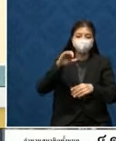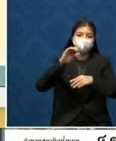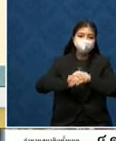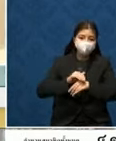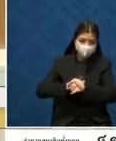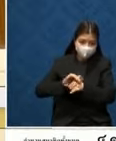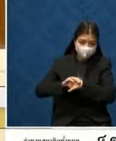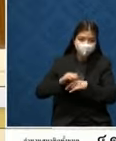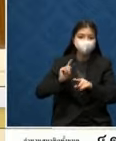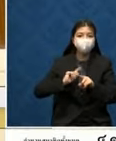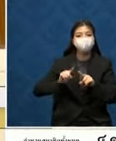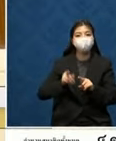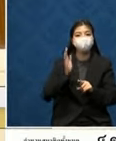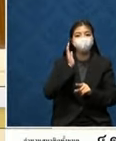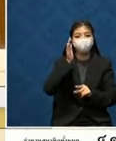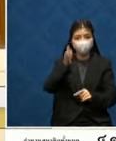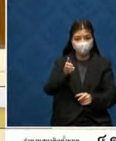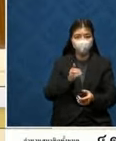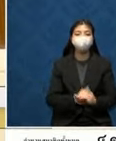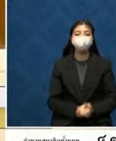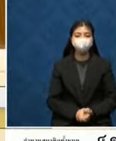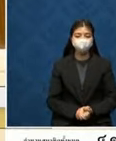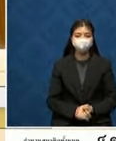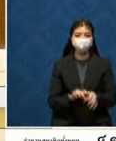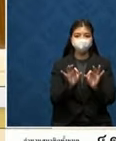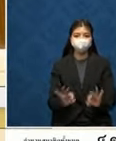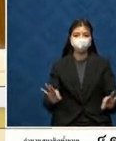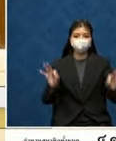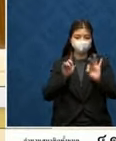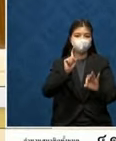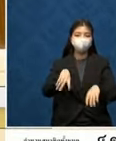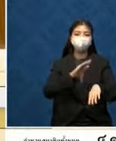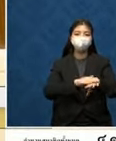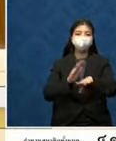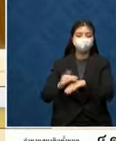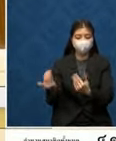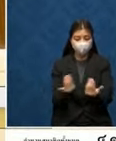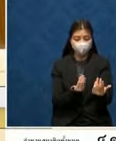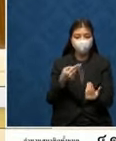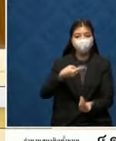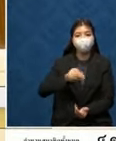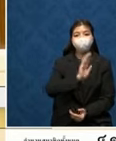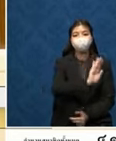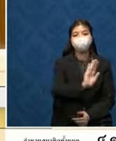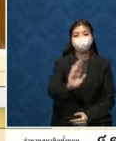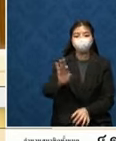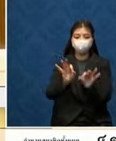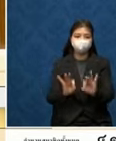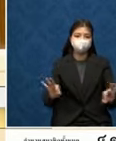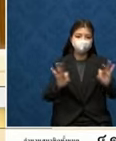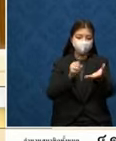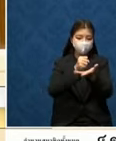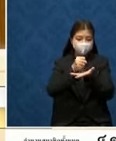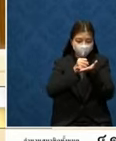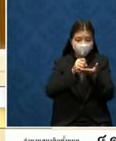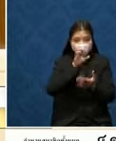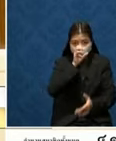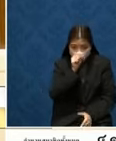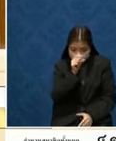คดีต่อๆไปเรื่อยๆนะครับข้อสำคัญคือท่านต้องเตือนลูกหลานของท่านนะว่าอย่าไปยุ่งเกี่ยวกับยาเสพติดอย่าไป